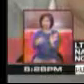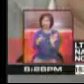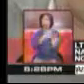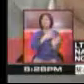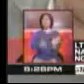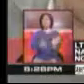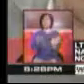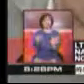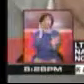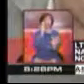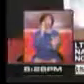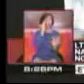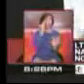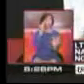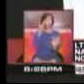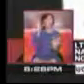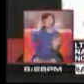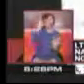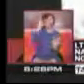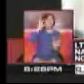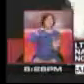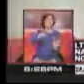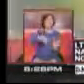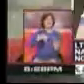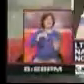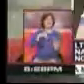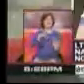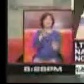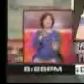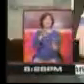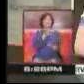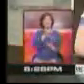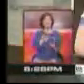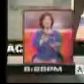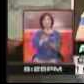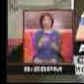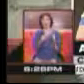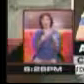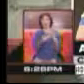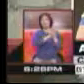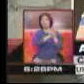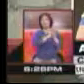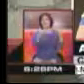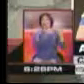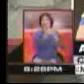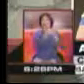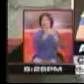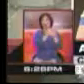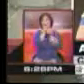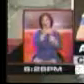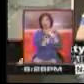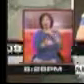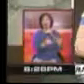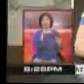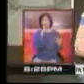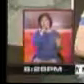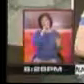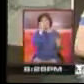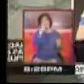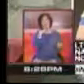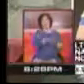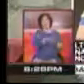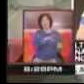naman ang ahensya, matagal na nilang naririnig ang problema. Kaya nagiging reckless minsan dahil walang